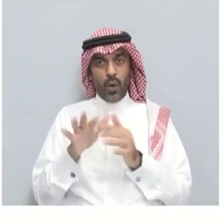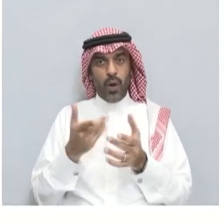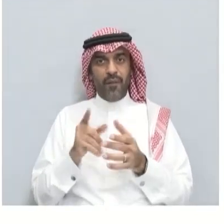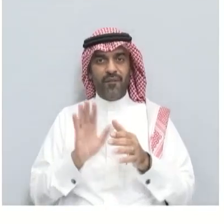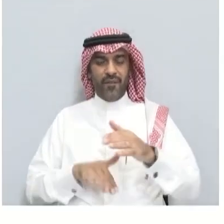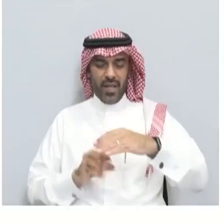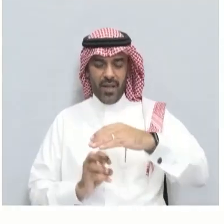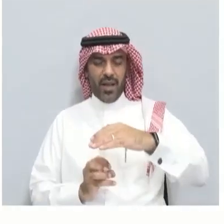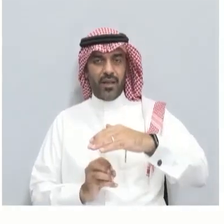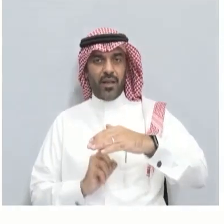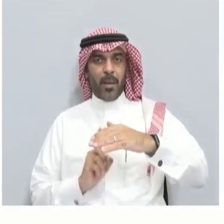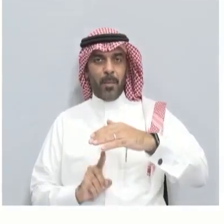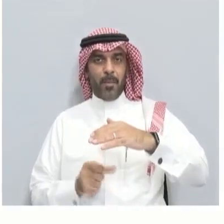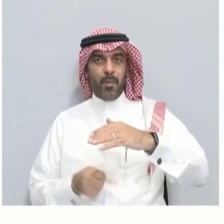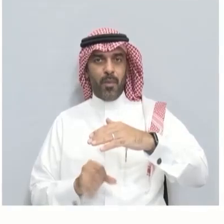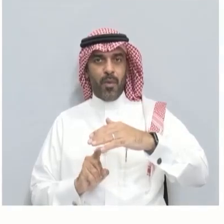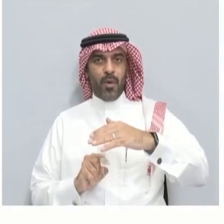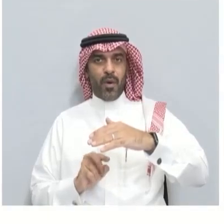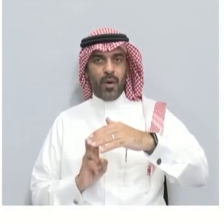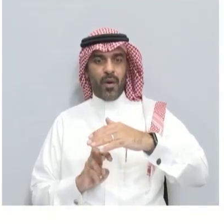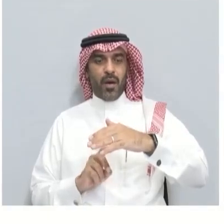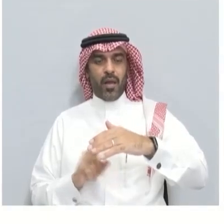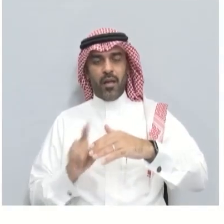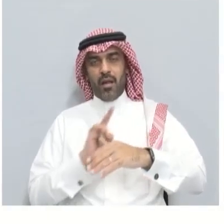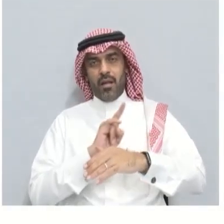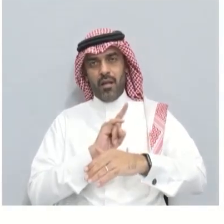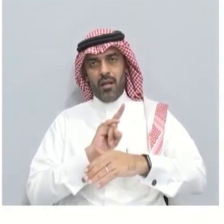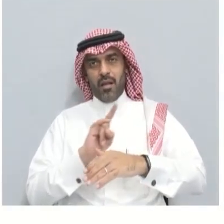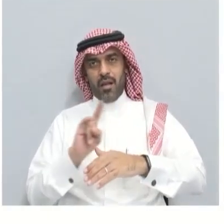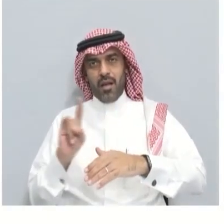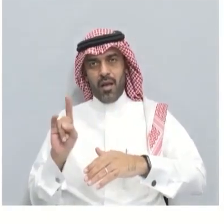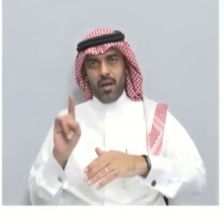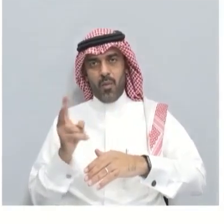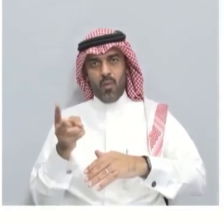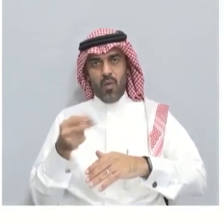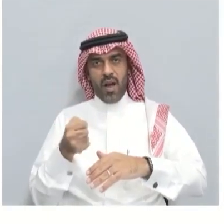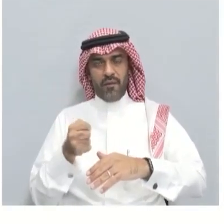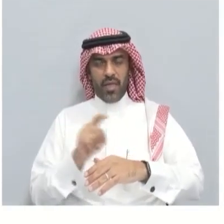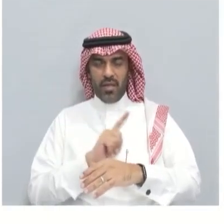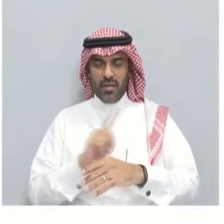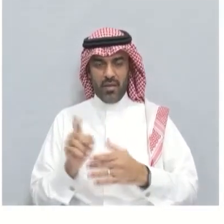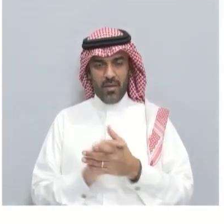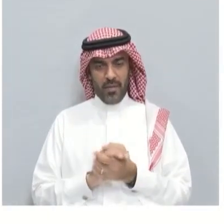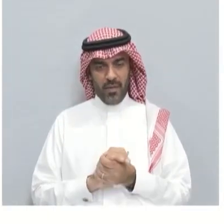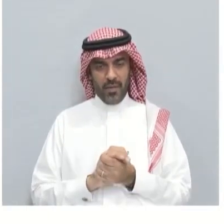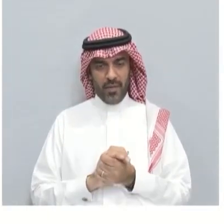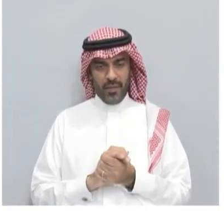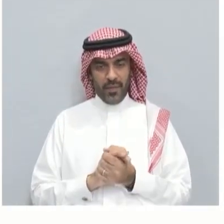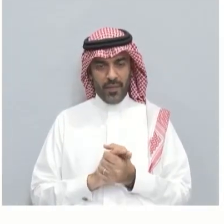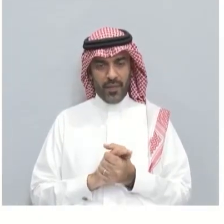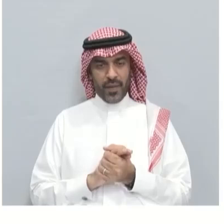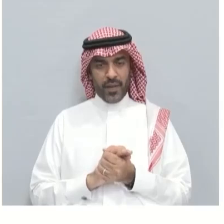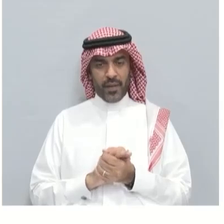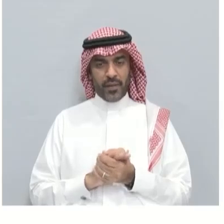الى السطح اذا انا غير موافق وانتم كذلك لا توافقون على هذا الجزء التسونامي هي موجات مد ضخمه